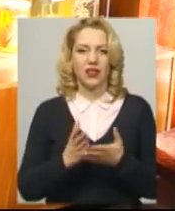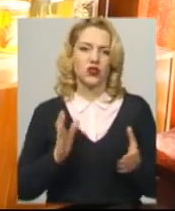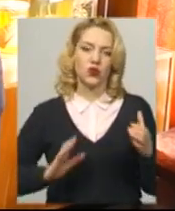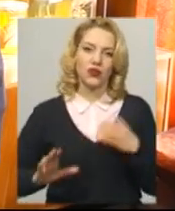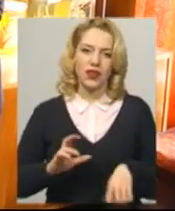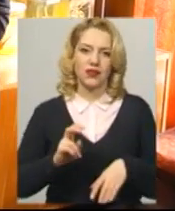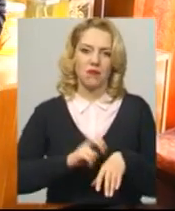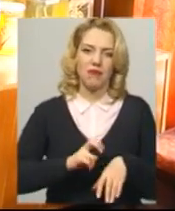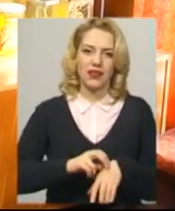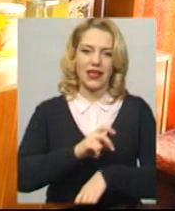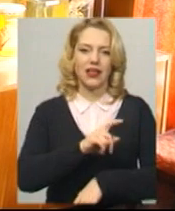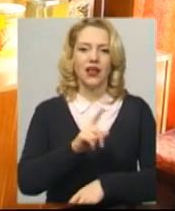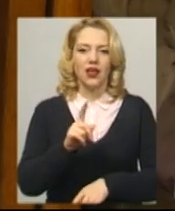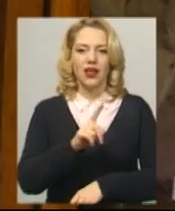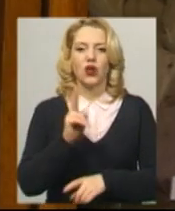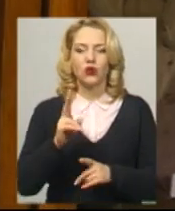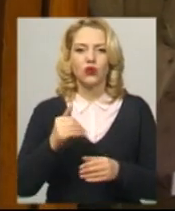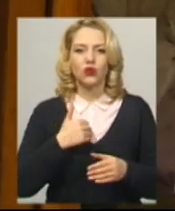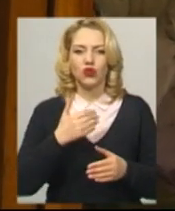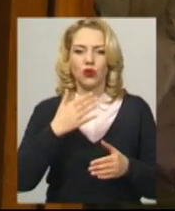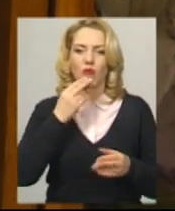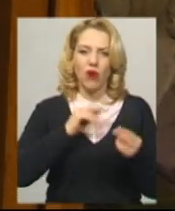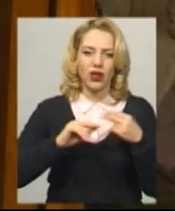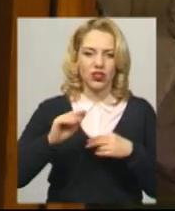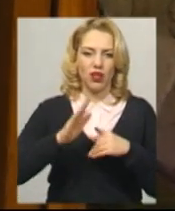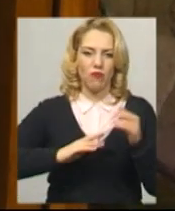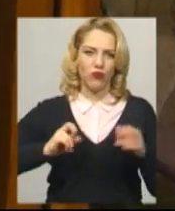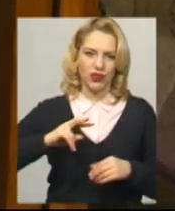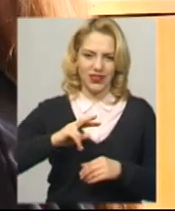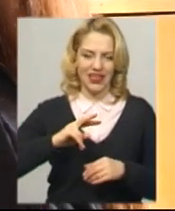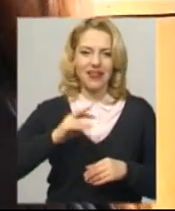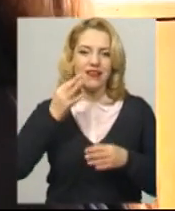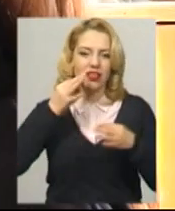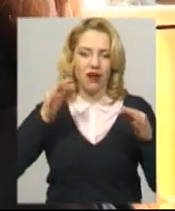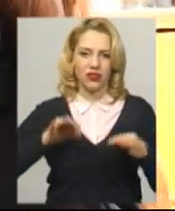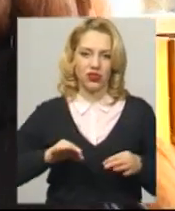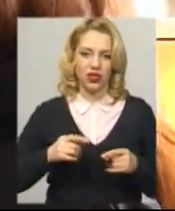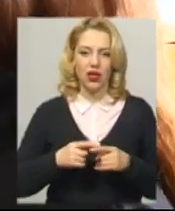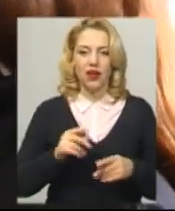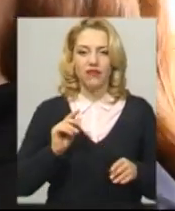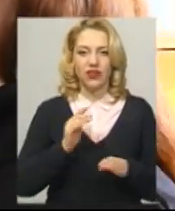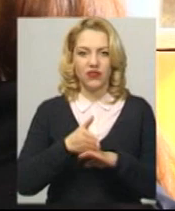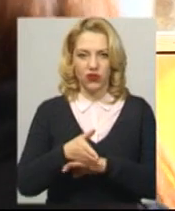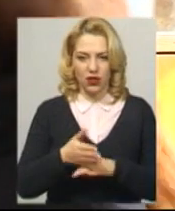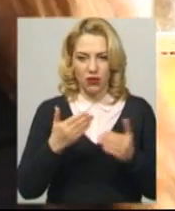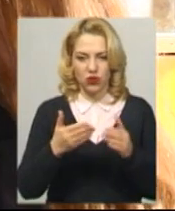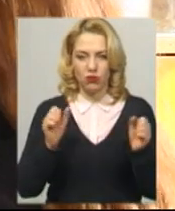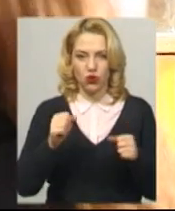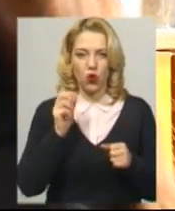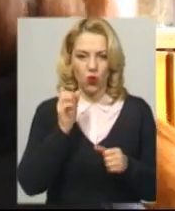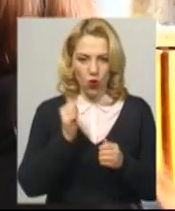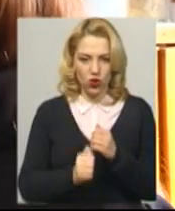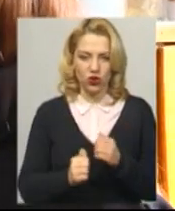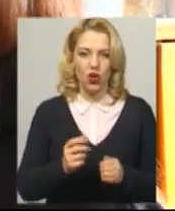також лікарі, які прагнуть покращити професійні навички, розповідає лікарка Ліса Ященко. Додає, відвідати музей може кожен охочий,